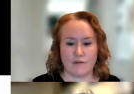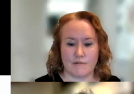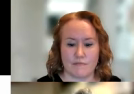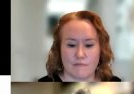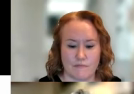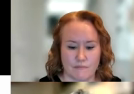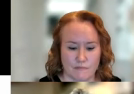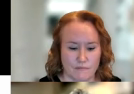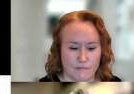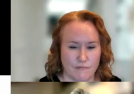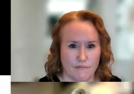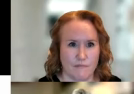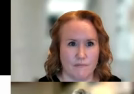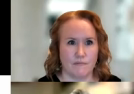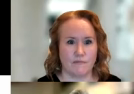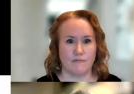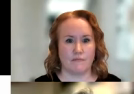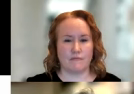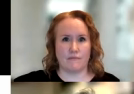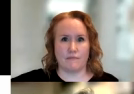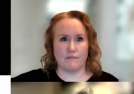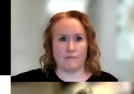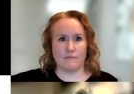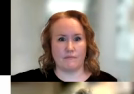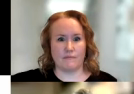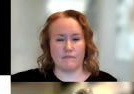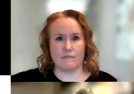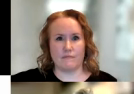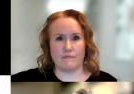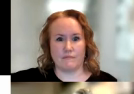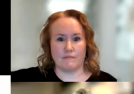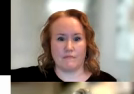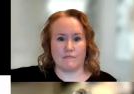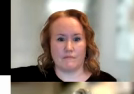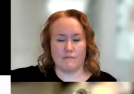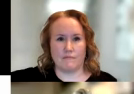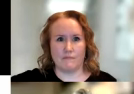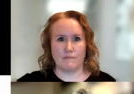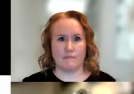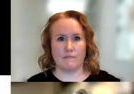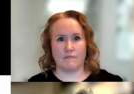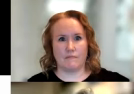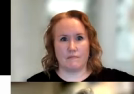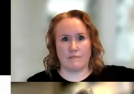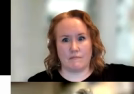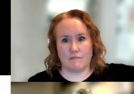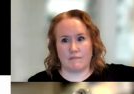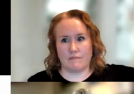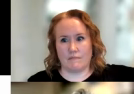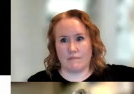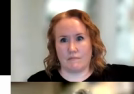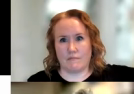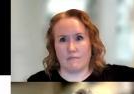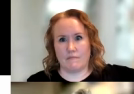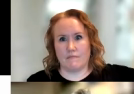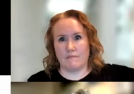Støre. Og det betyr at en del av disse tingene naturlig nok vil bli